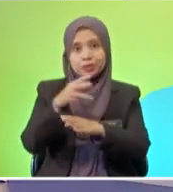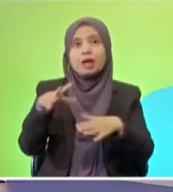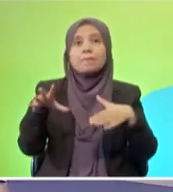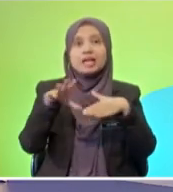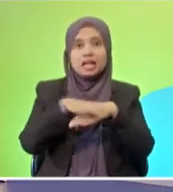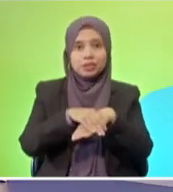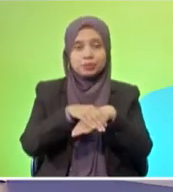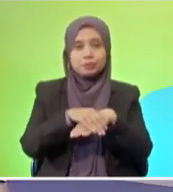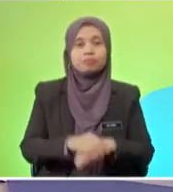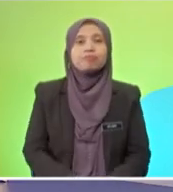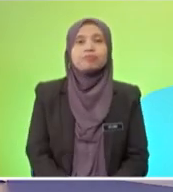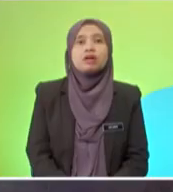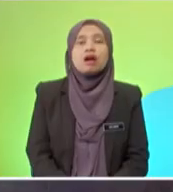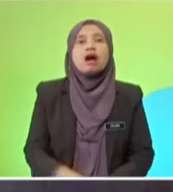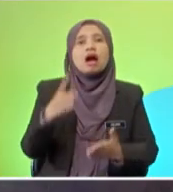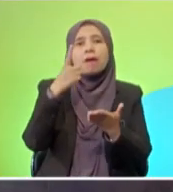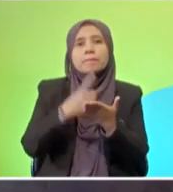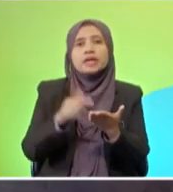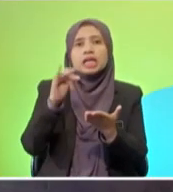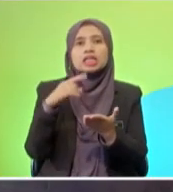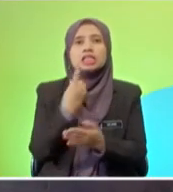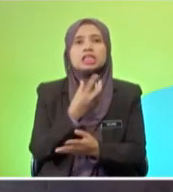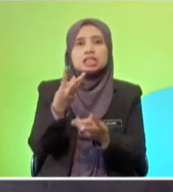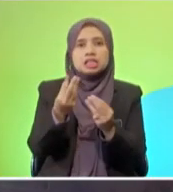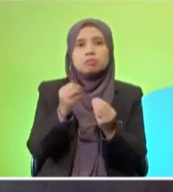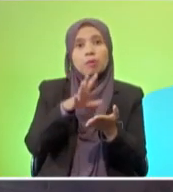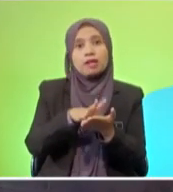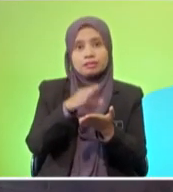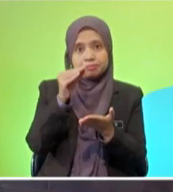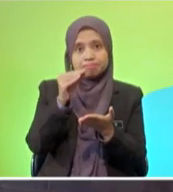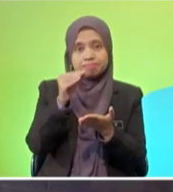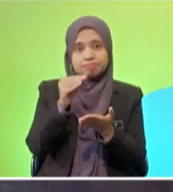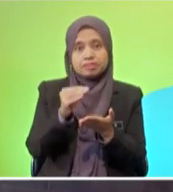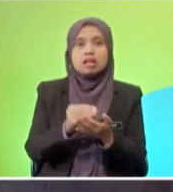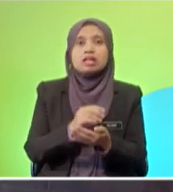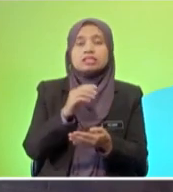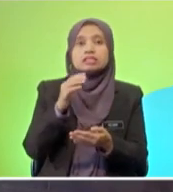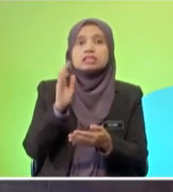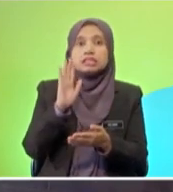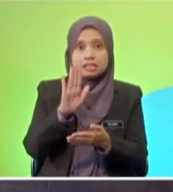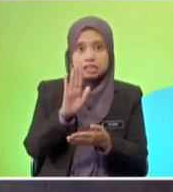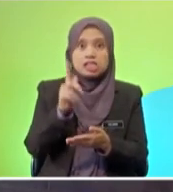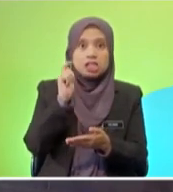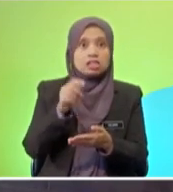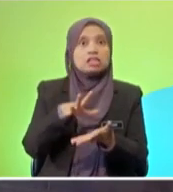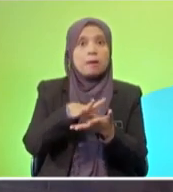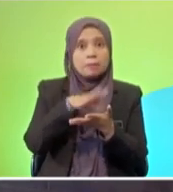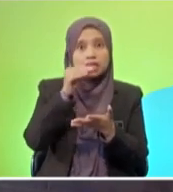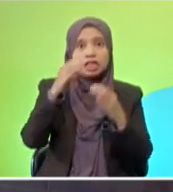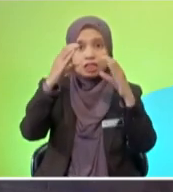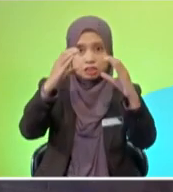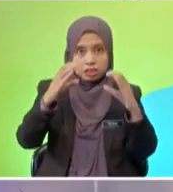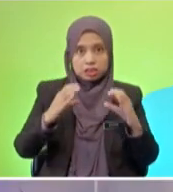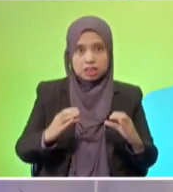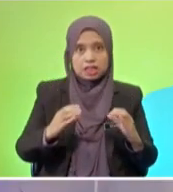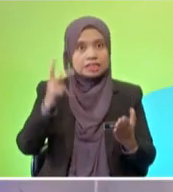cikgut apa yang kita pelajari dalam segmen ini sebentar tadi kita telah belajar cari-care